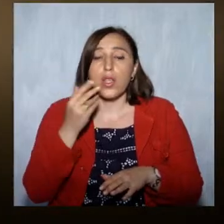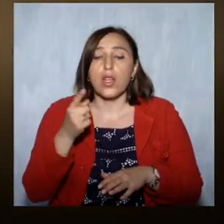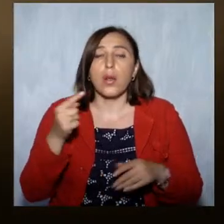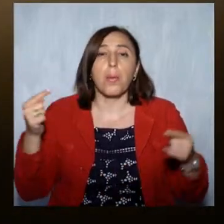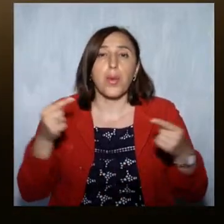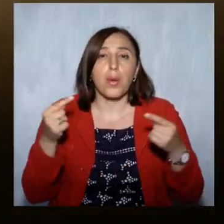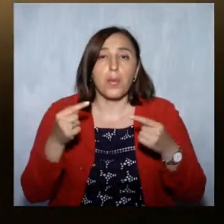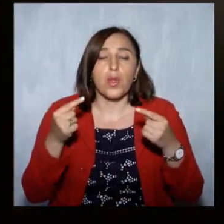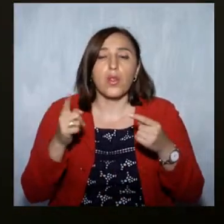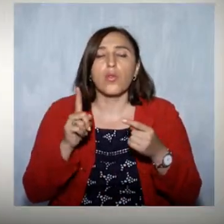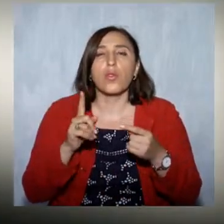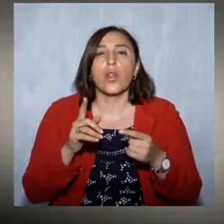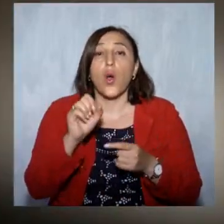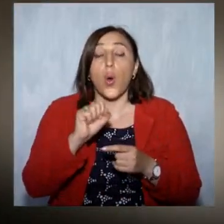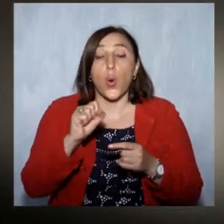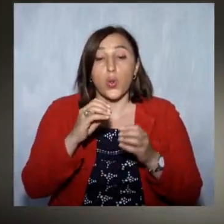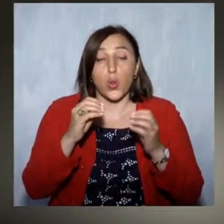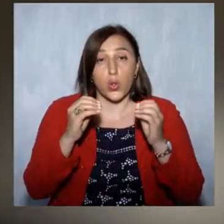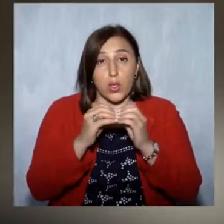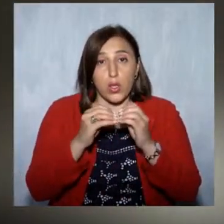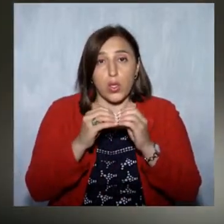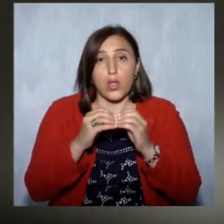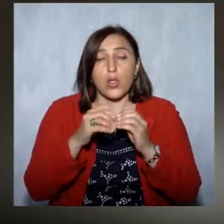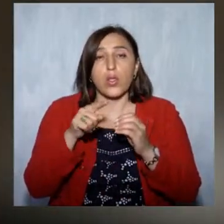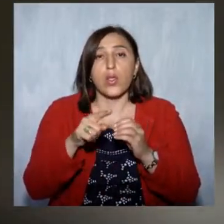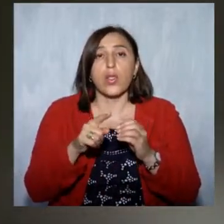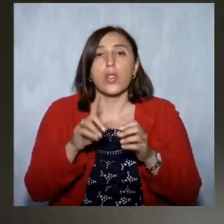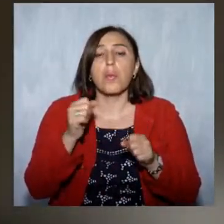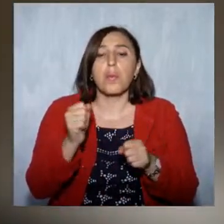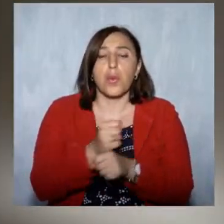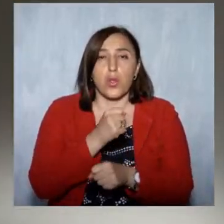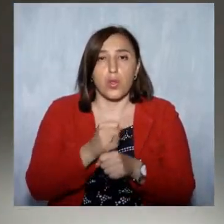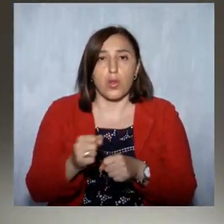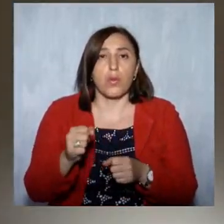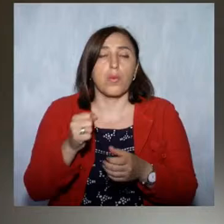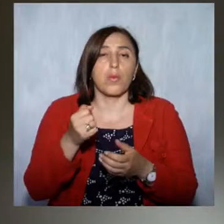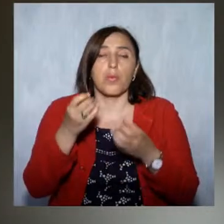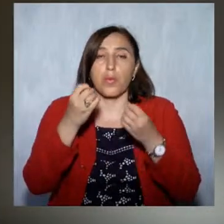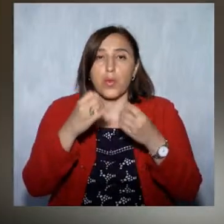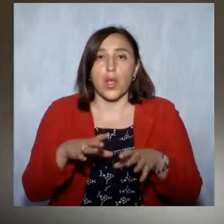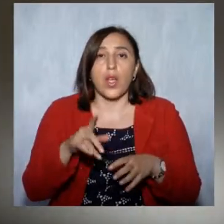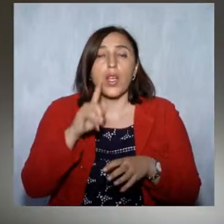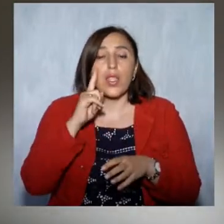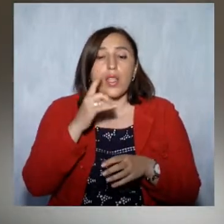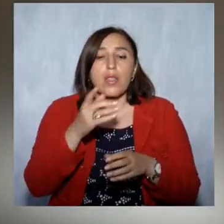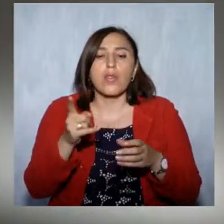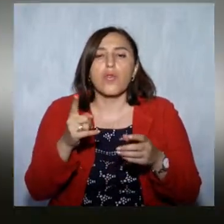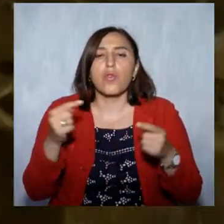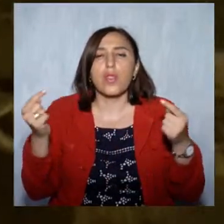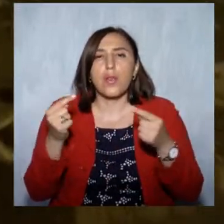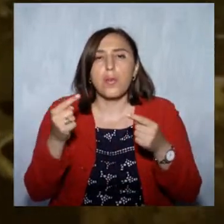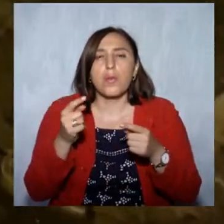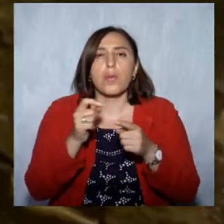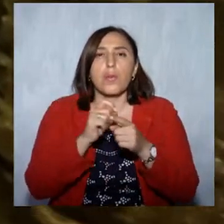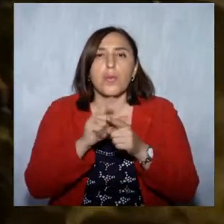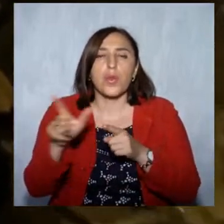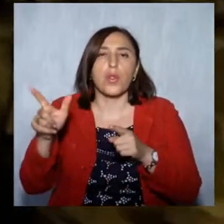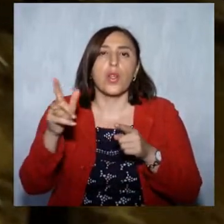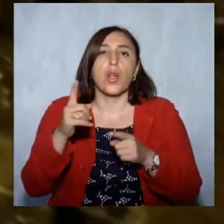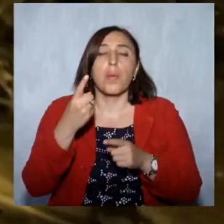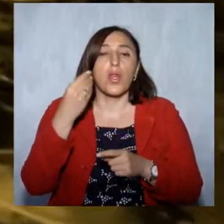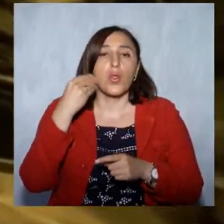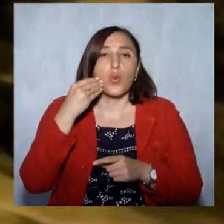բախումները սկիզբ էին առել օգոստոսի 10-ին այստեղ տեղի ունեցած ծեծկրտուքից հետո։ Երիտասարդների միջև ծակած վեճի ընթացքում մեկ